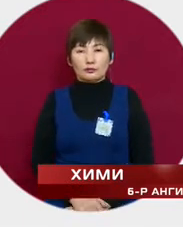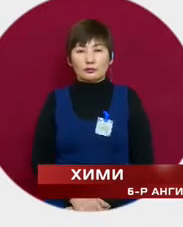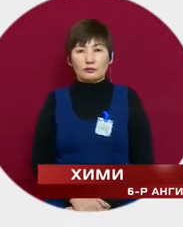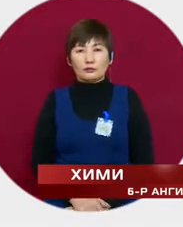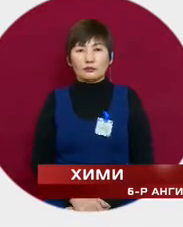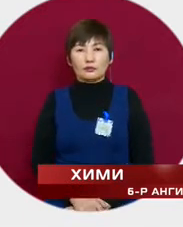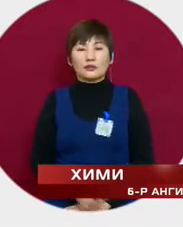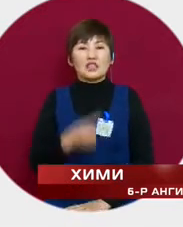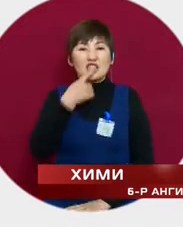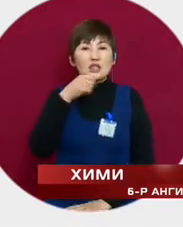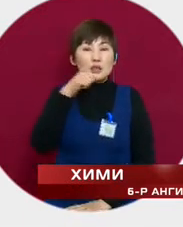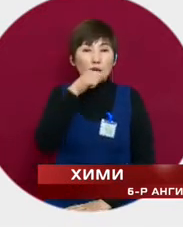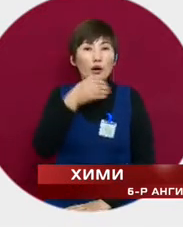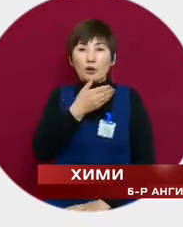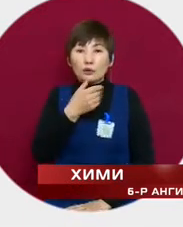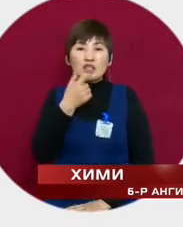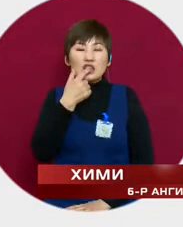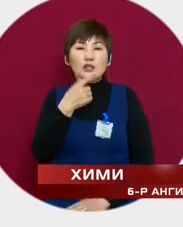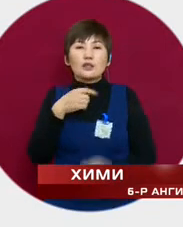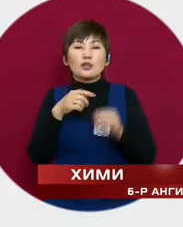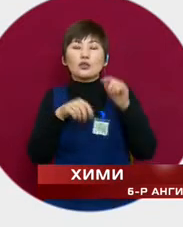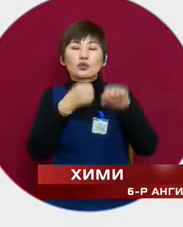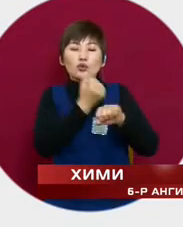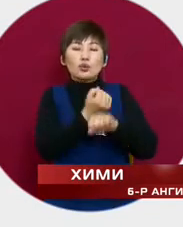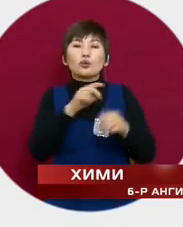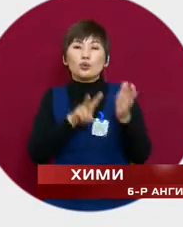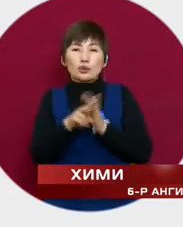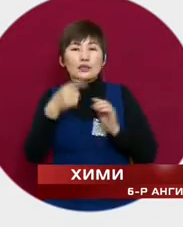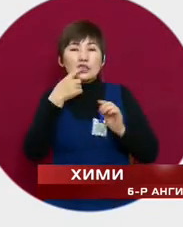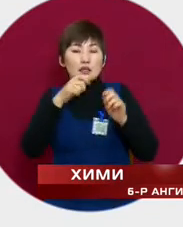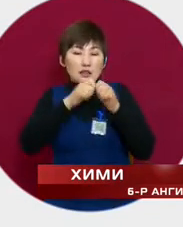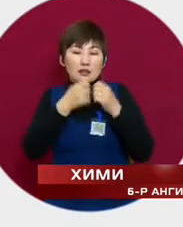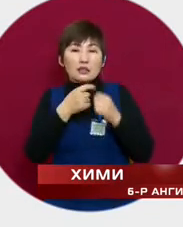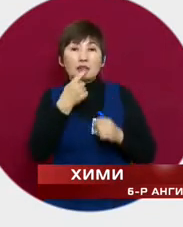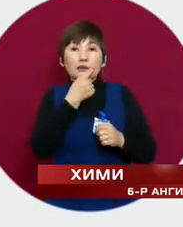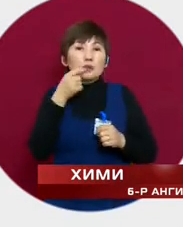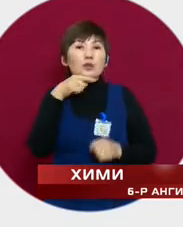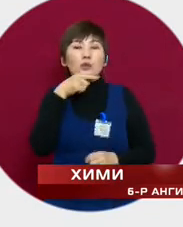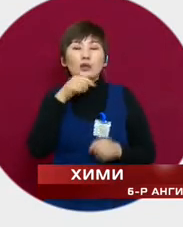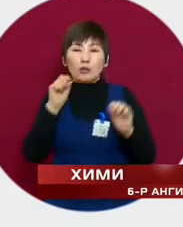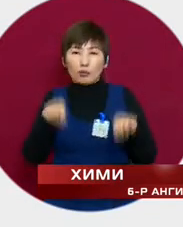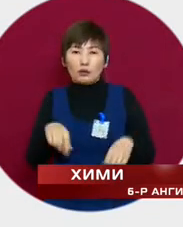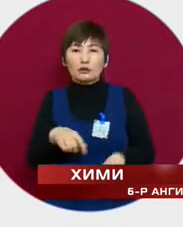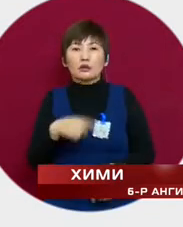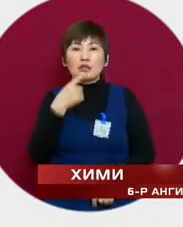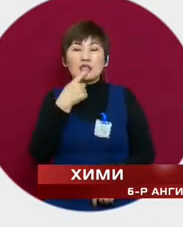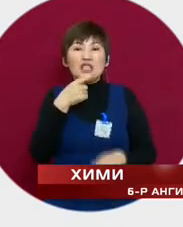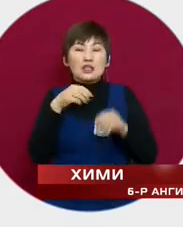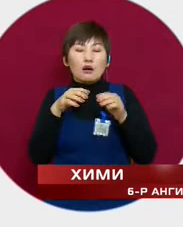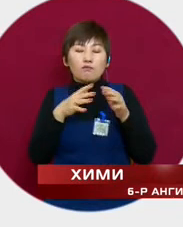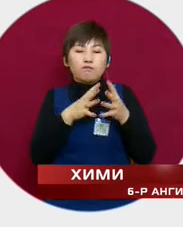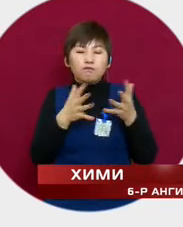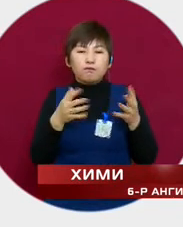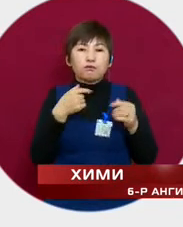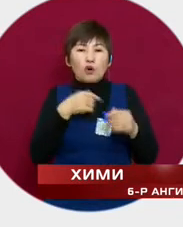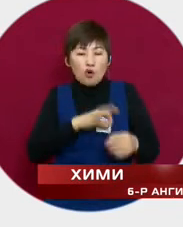За шүдээ цэвэрлэхгүй бол шүд чулуужих, шүд цоорох, буйлын өрөвсөл үүсэх, шүдний баланс зэрэгжих,